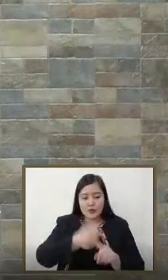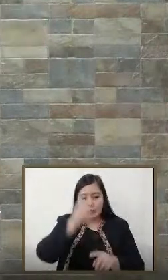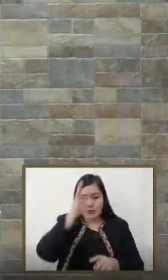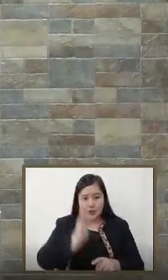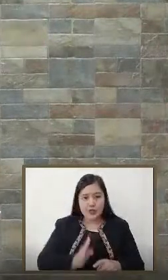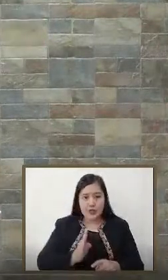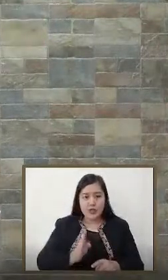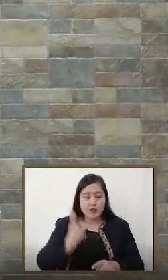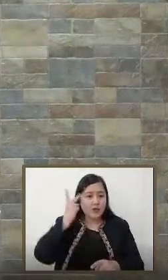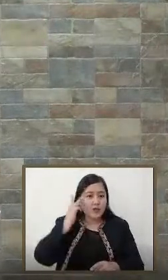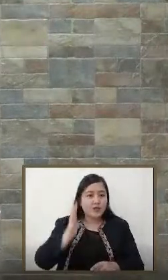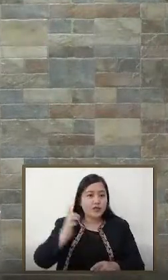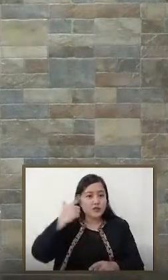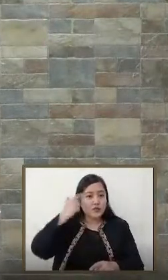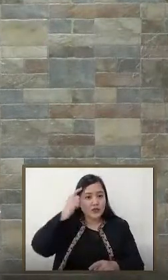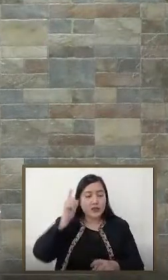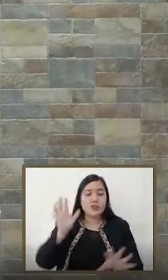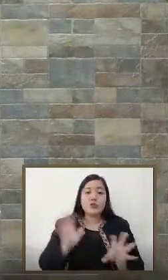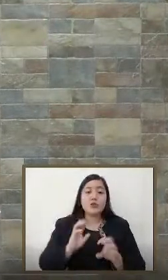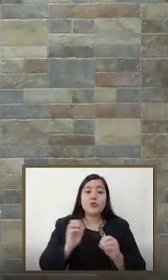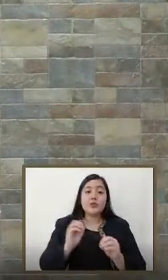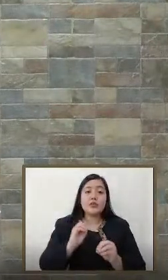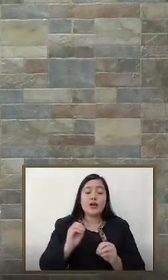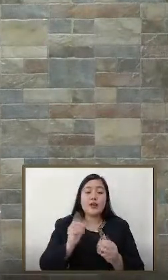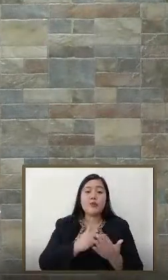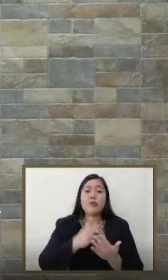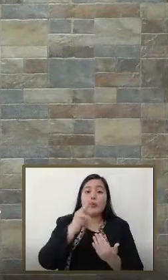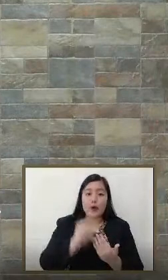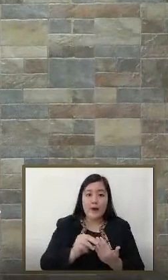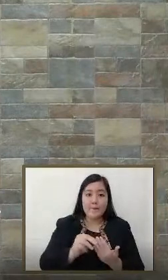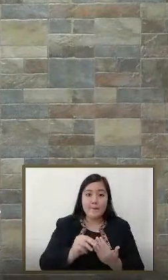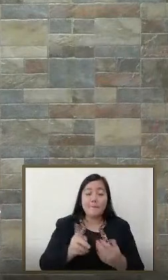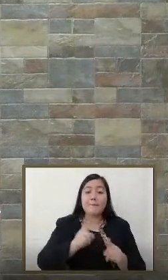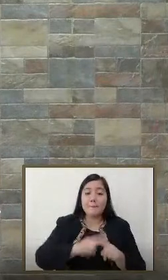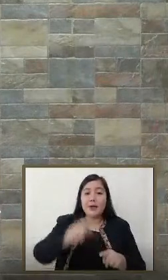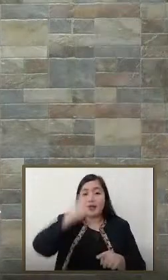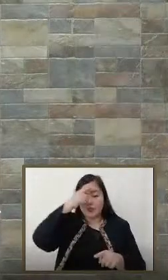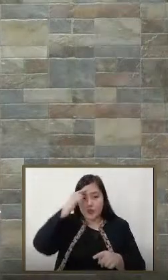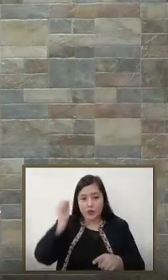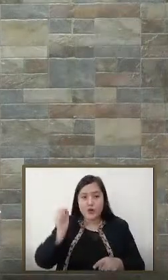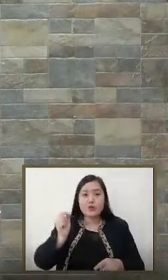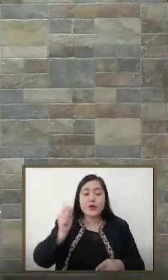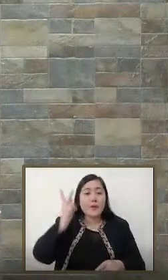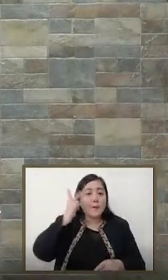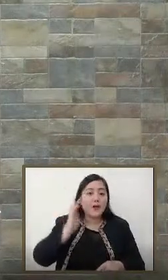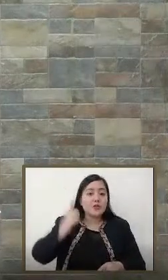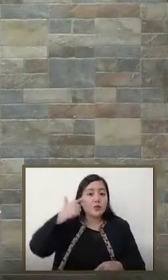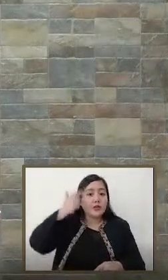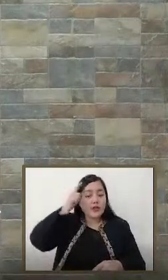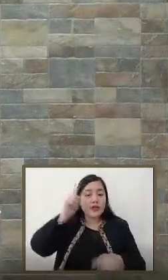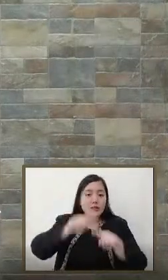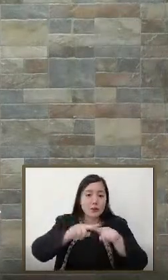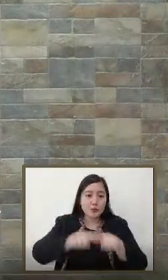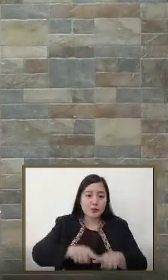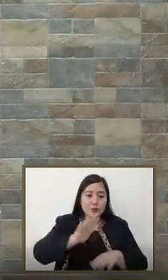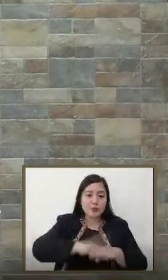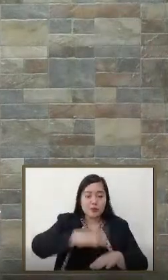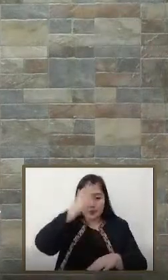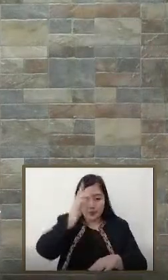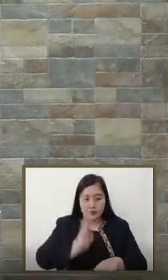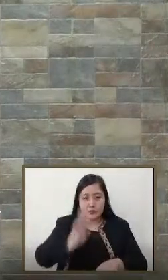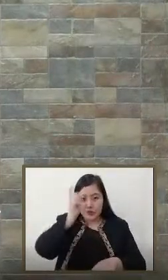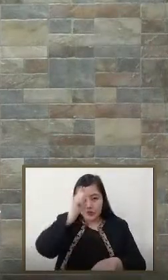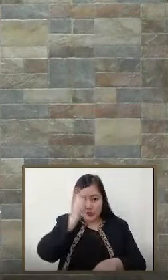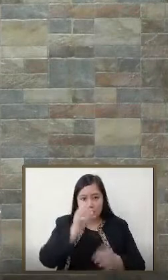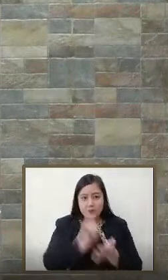siya sa kalaman mula sa Diyos. Amen? Kaya nga, may ganito tayong gawain eh. May ganito tayong programa. At yan parang yung gusto